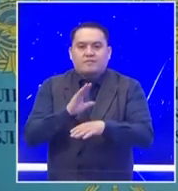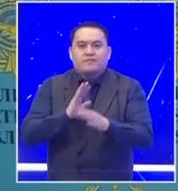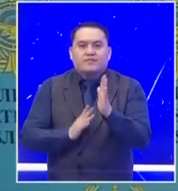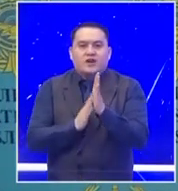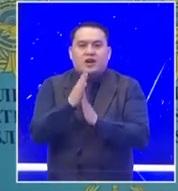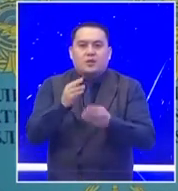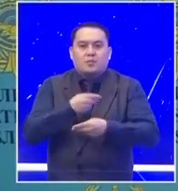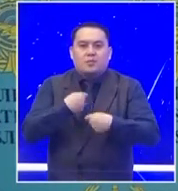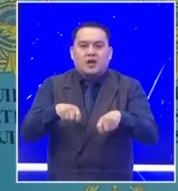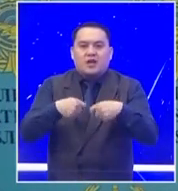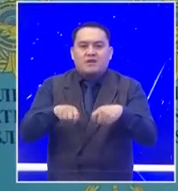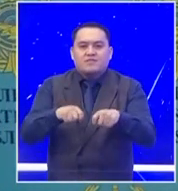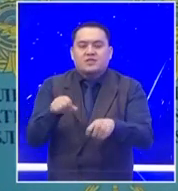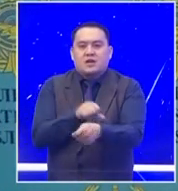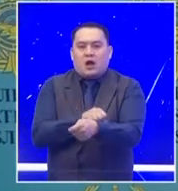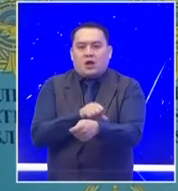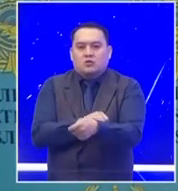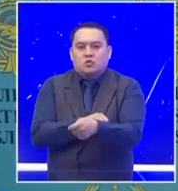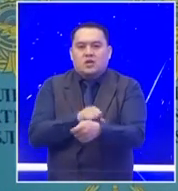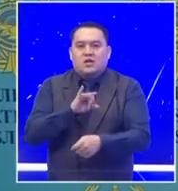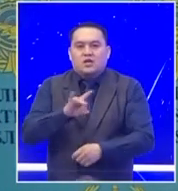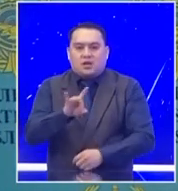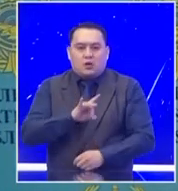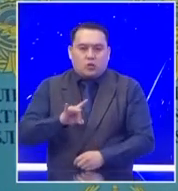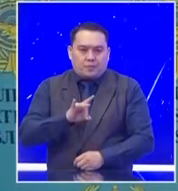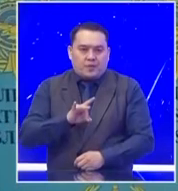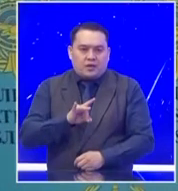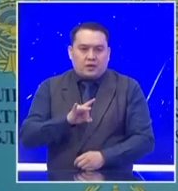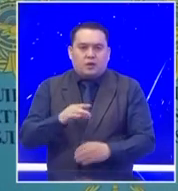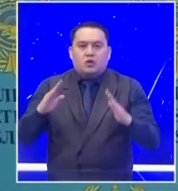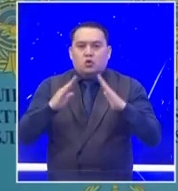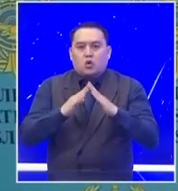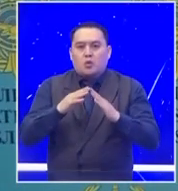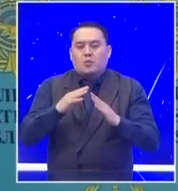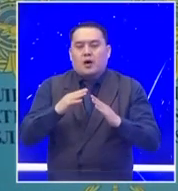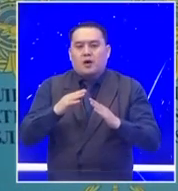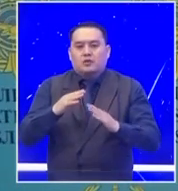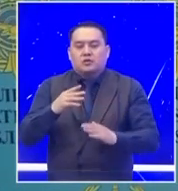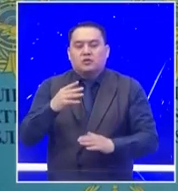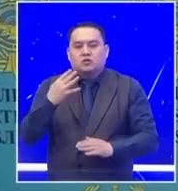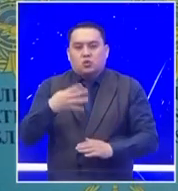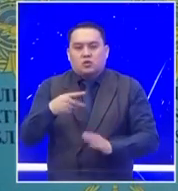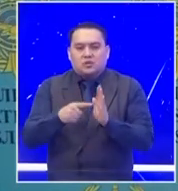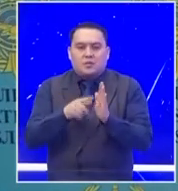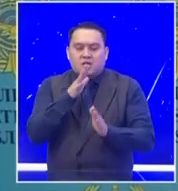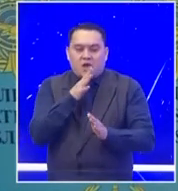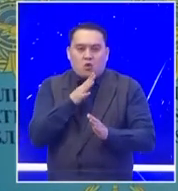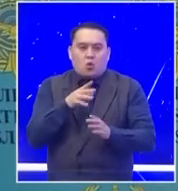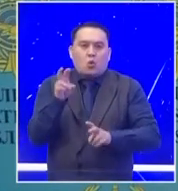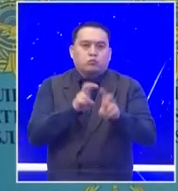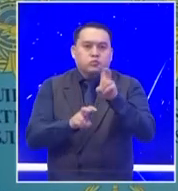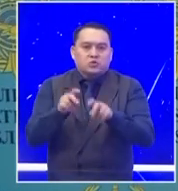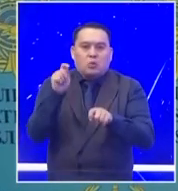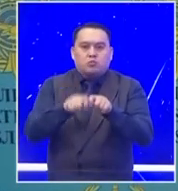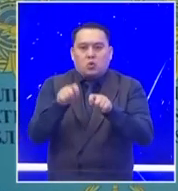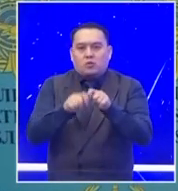и распространения наркотических средств жителям Илийского района. В доме 47-летнего подозреваемого в ходе санкционированного обыска